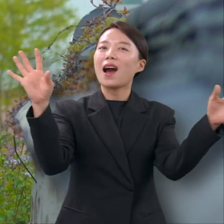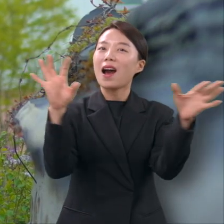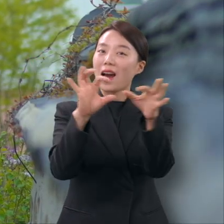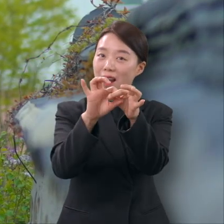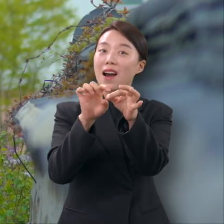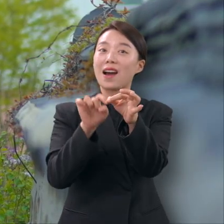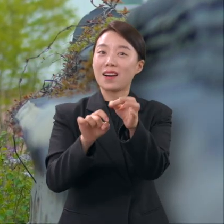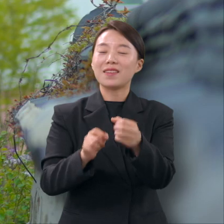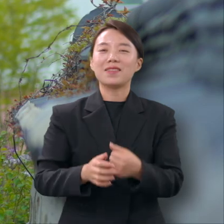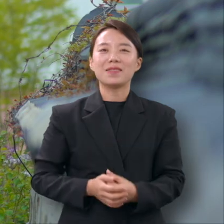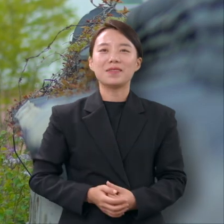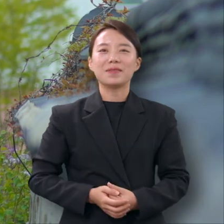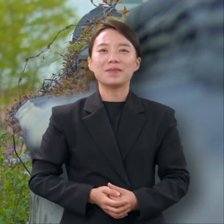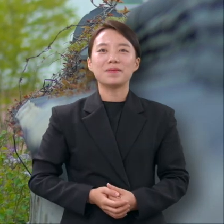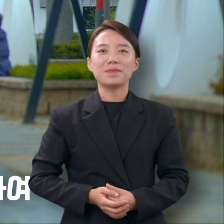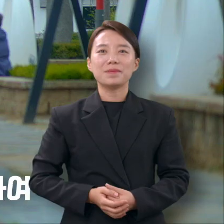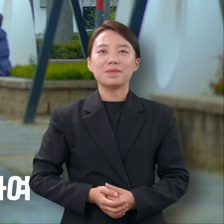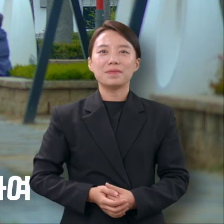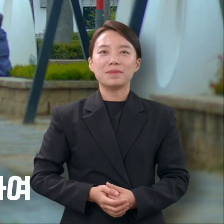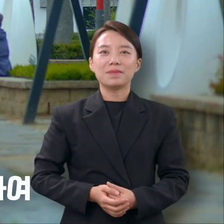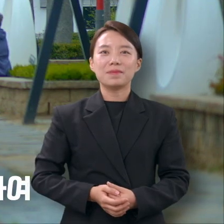이야기로 다시 채워집니다.